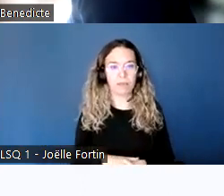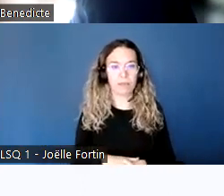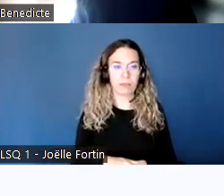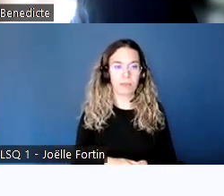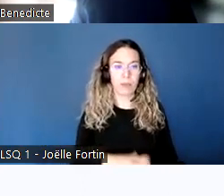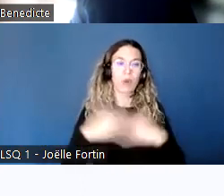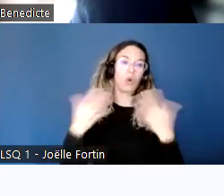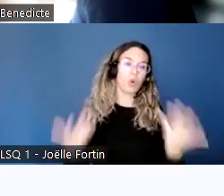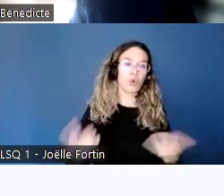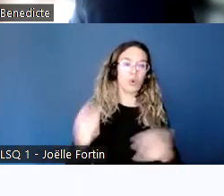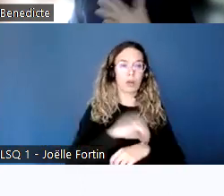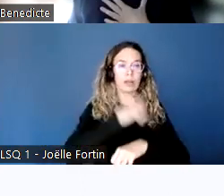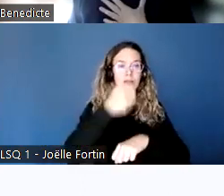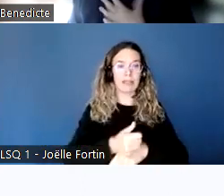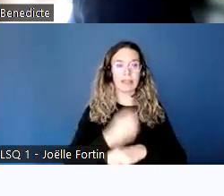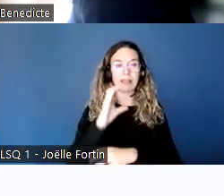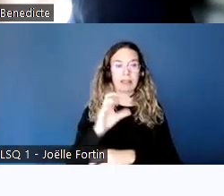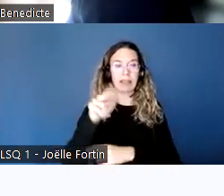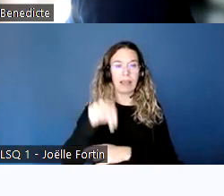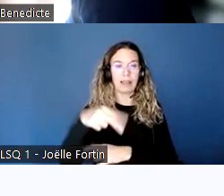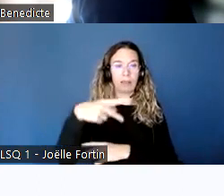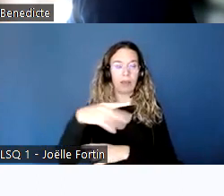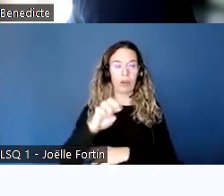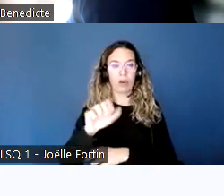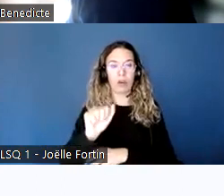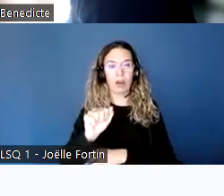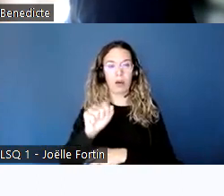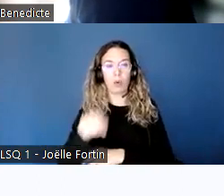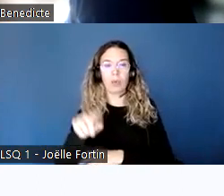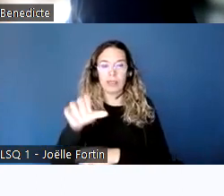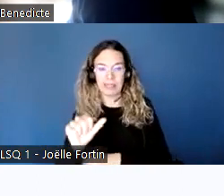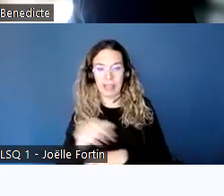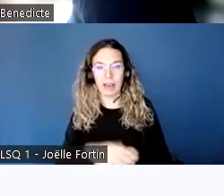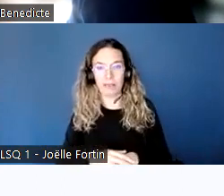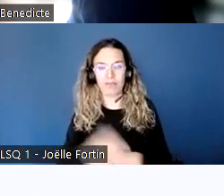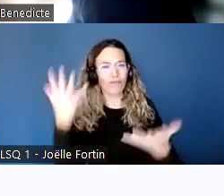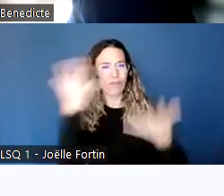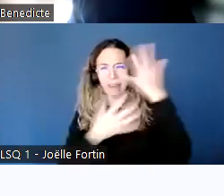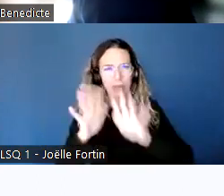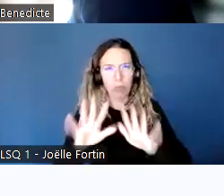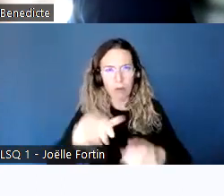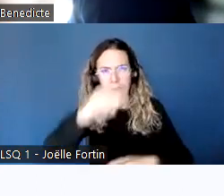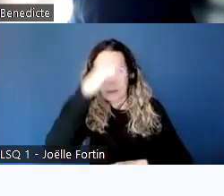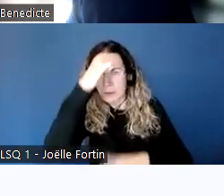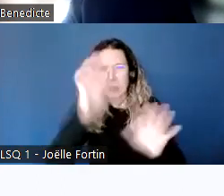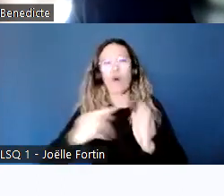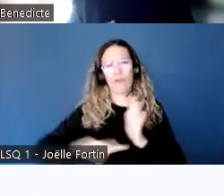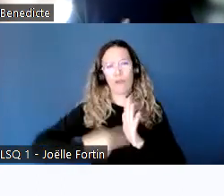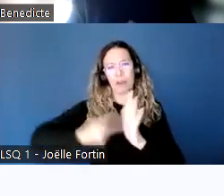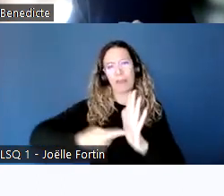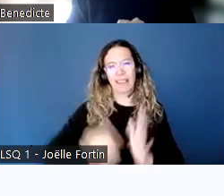eapon.ca, soit sur le site du réseau à cnpea.ca. Ne vous inquiétez pas, on répétera tout ça plusieurs fois.